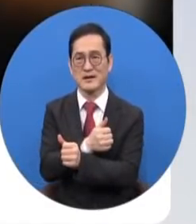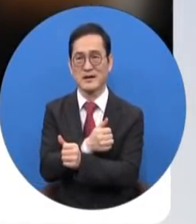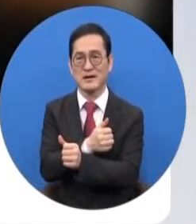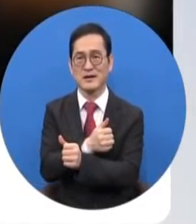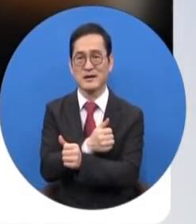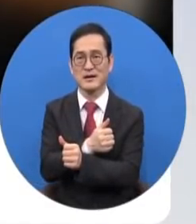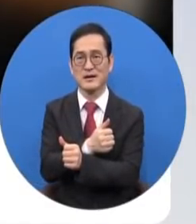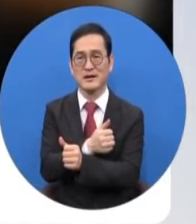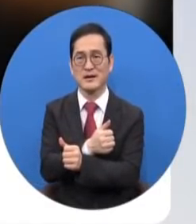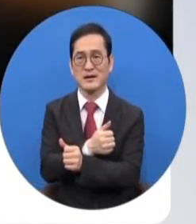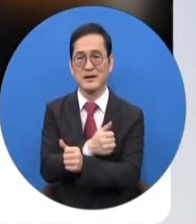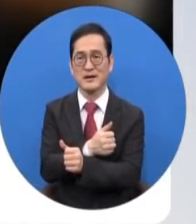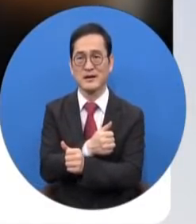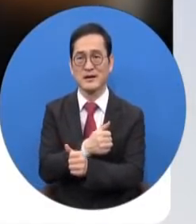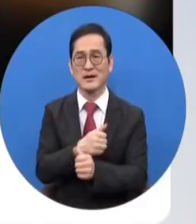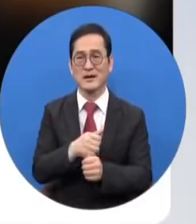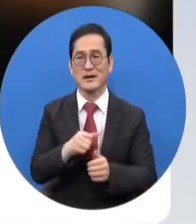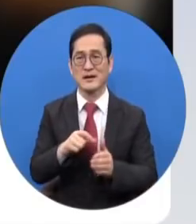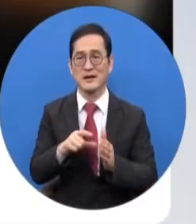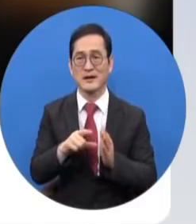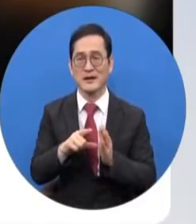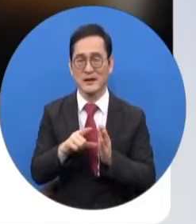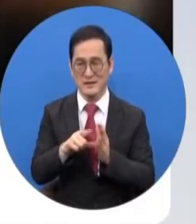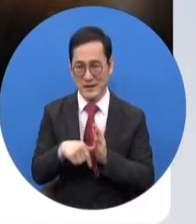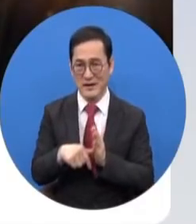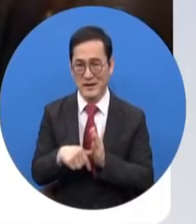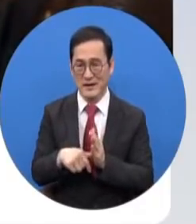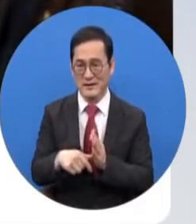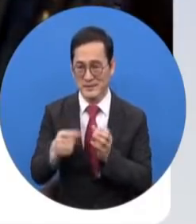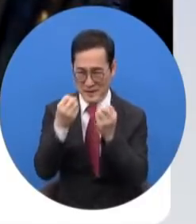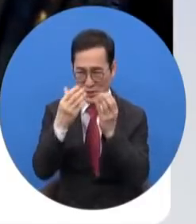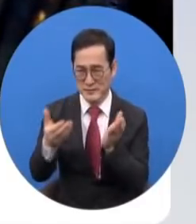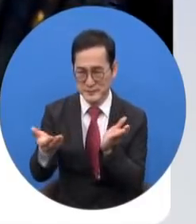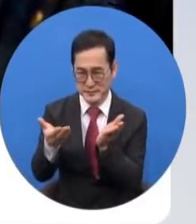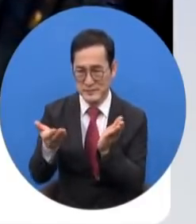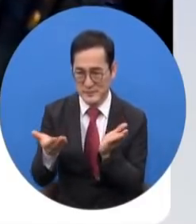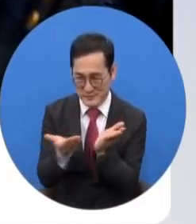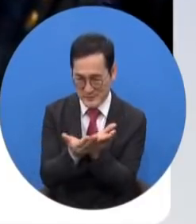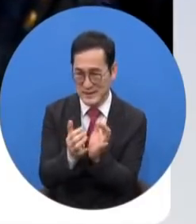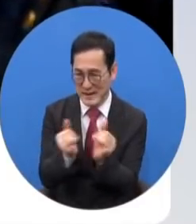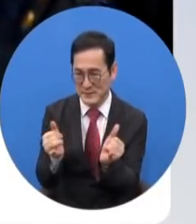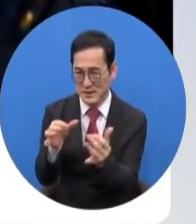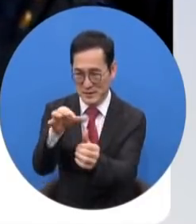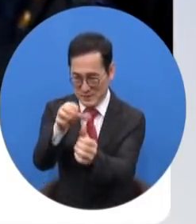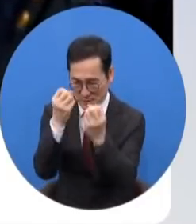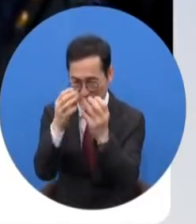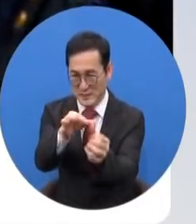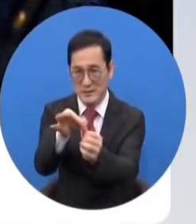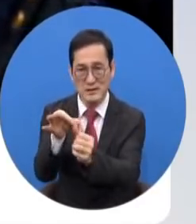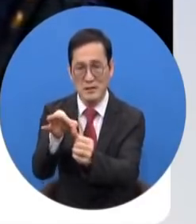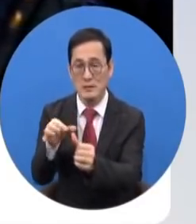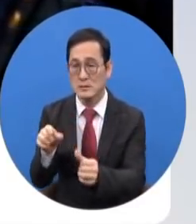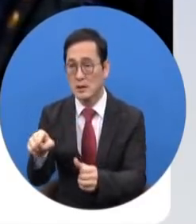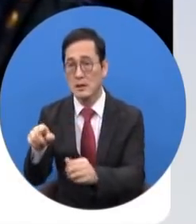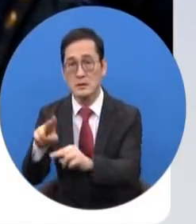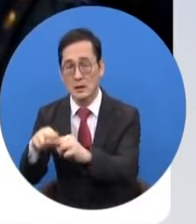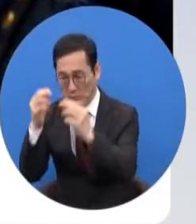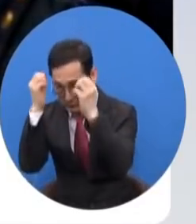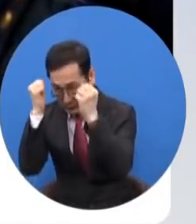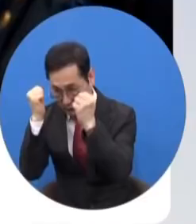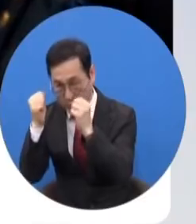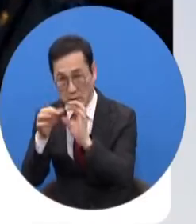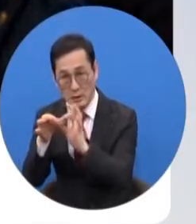기조에 부합하는 임무를 새로 임명하고 싶은데 그 전에 임명됐던 공공기관장들이 그대로 그 자리를 차지하고 있다